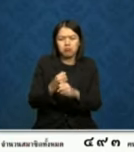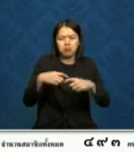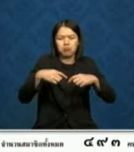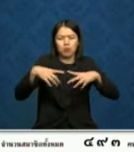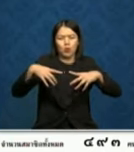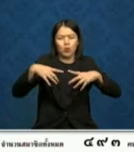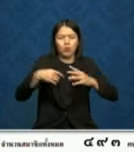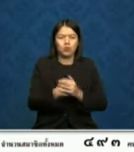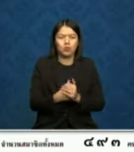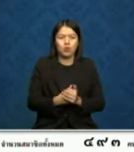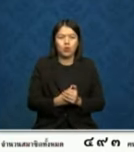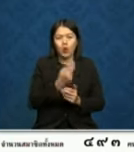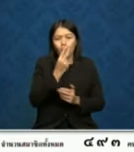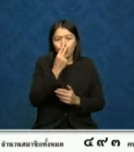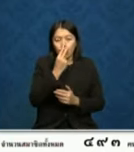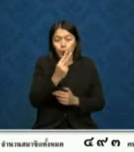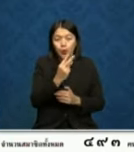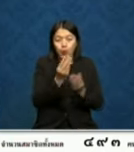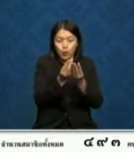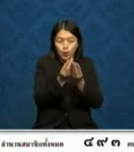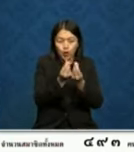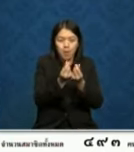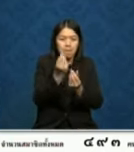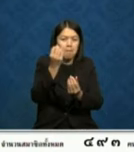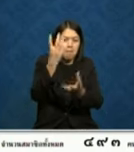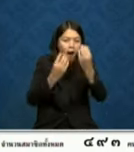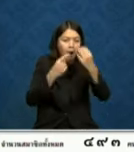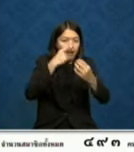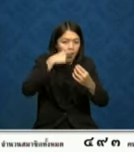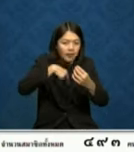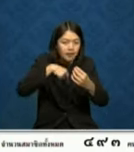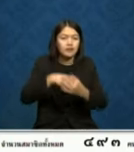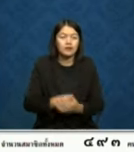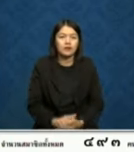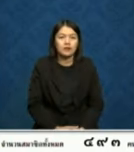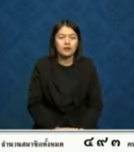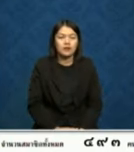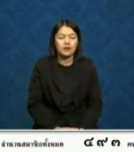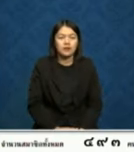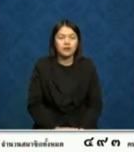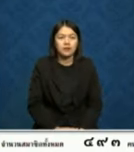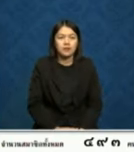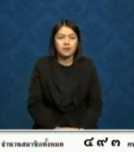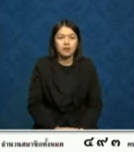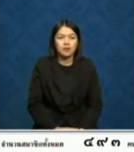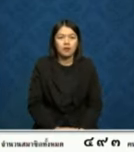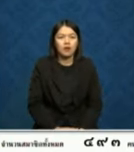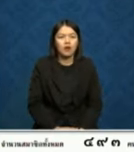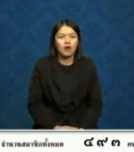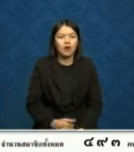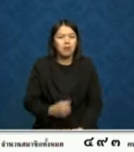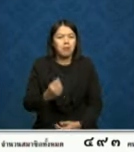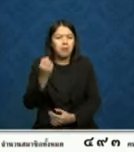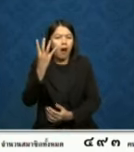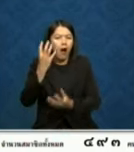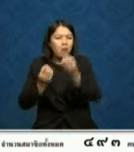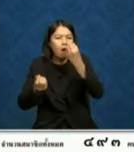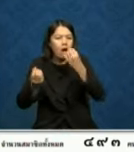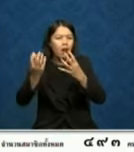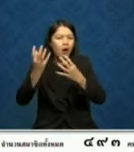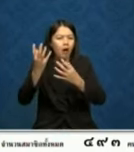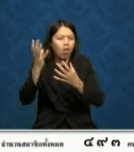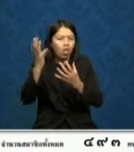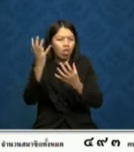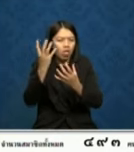คือเมื่อเราไปดูสถิติพื้นที่ป่าของประเทศไทยแล้วนะครับปรากฏว่าลดลงลดลงนะครับแม้